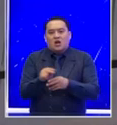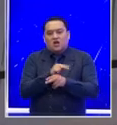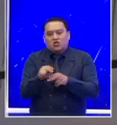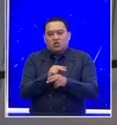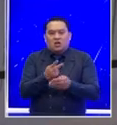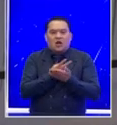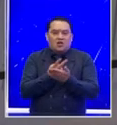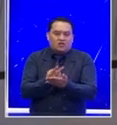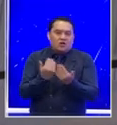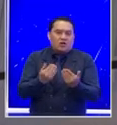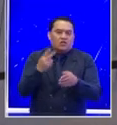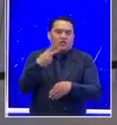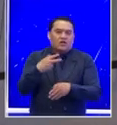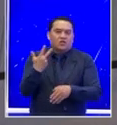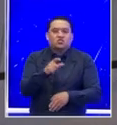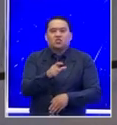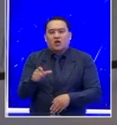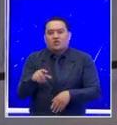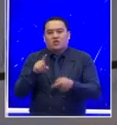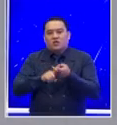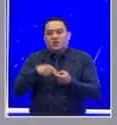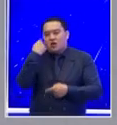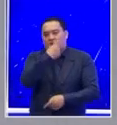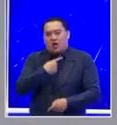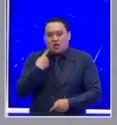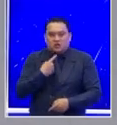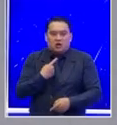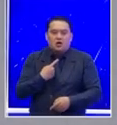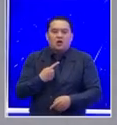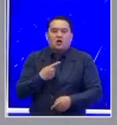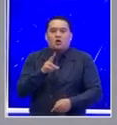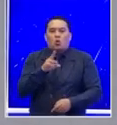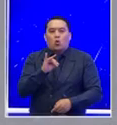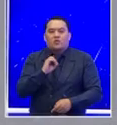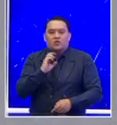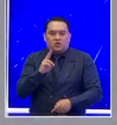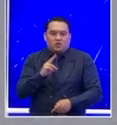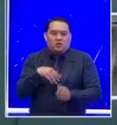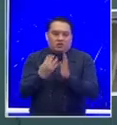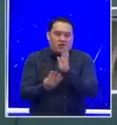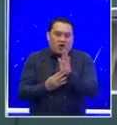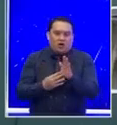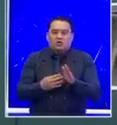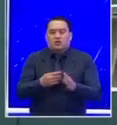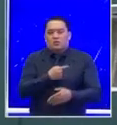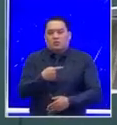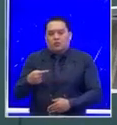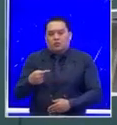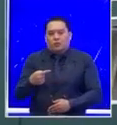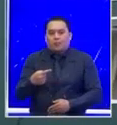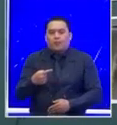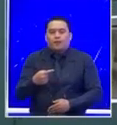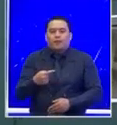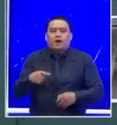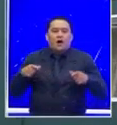лечении. Всего здесь выявлено 23 контактных лица, у которых анализы на вирус COVID-19 дал отрицательный результат.